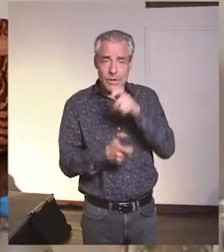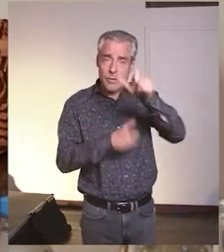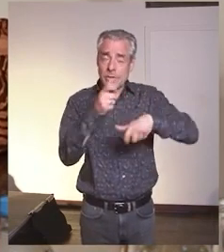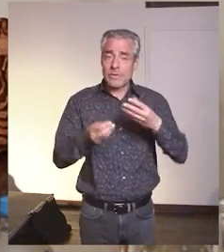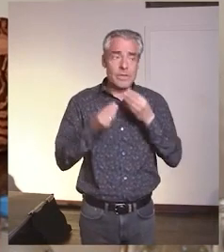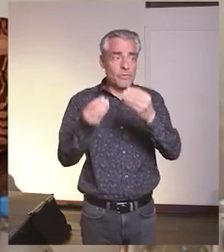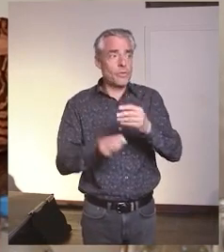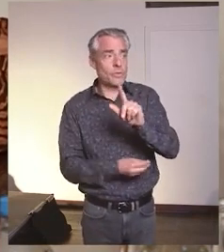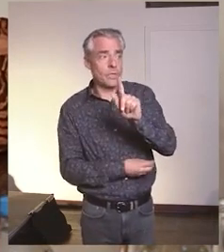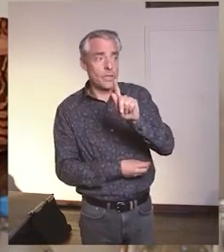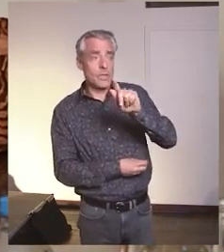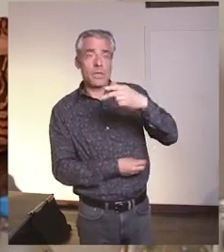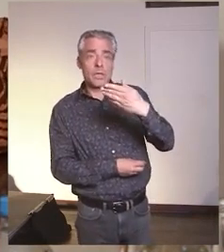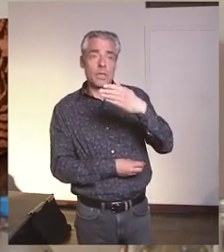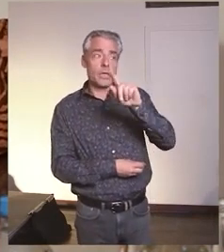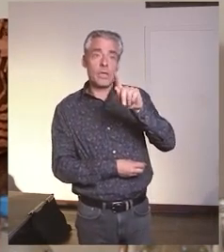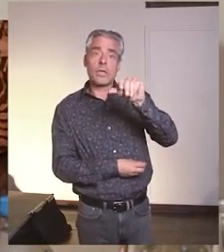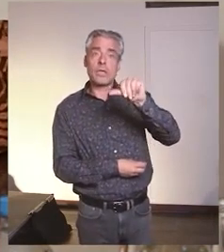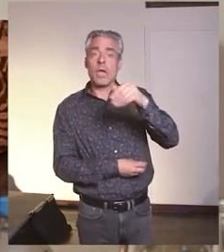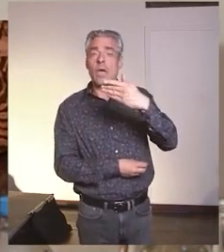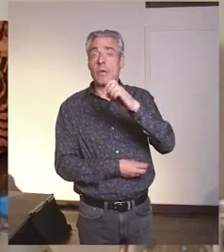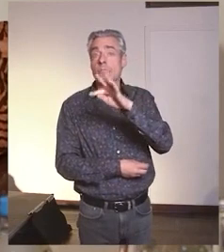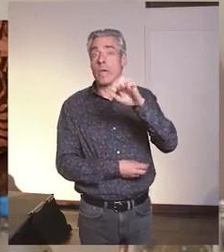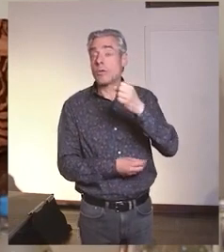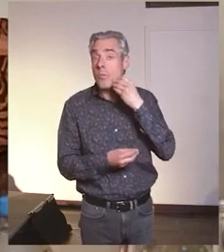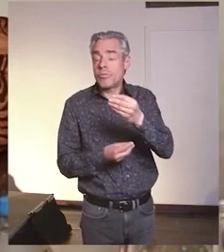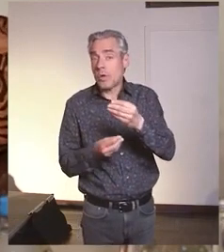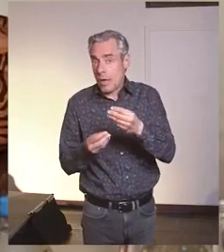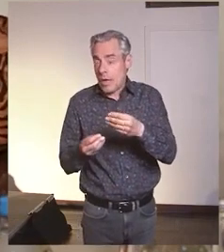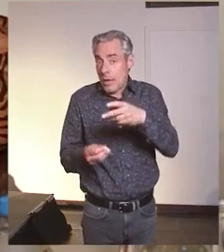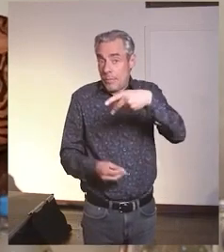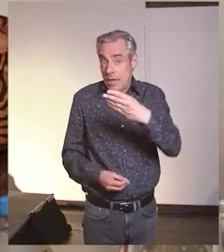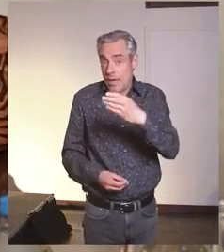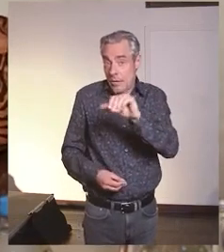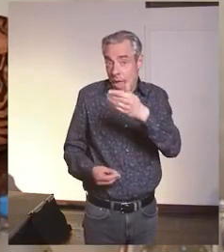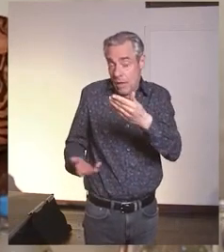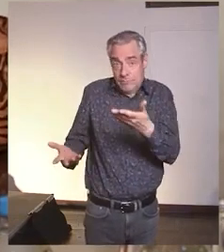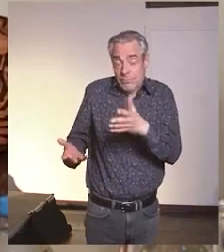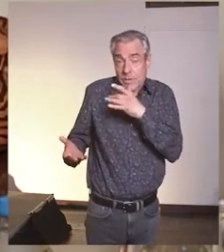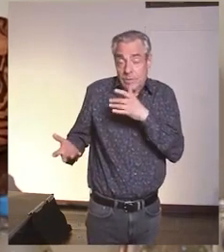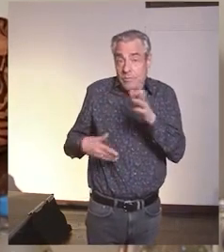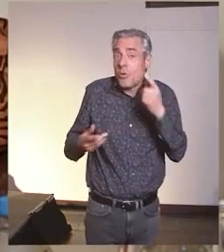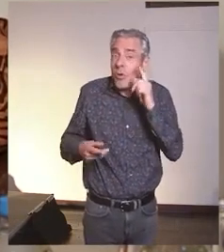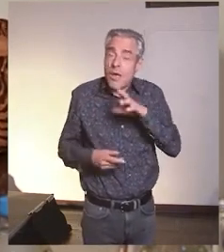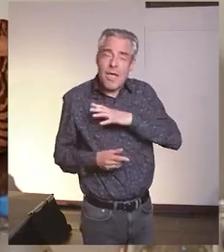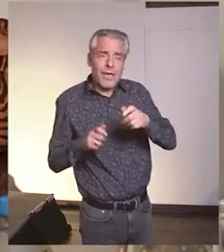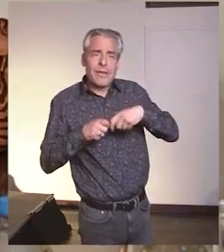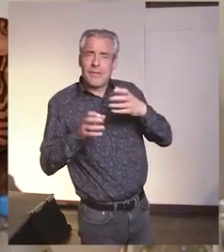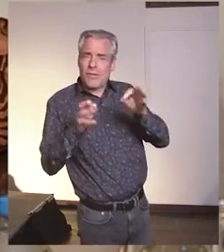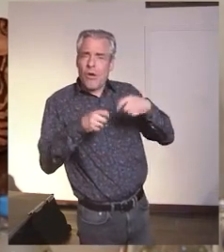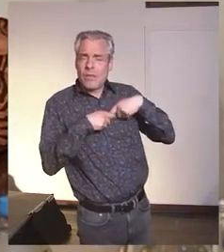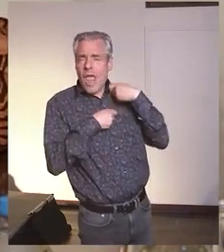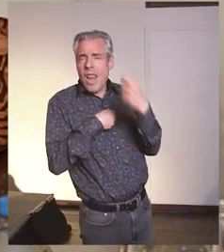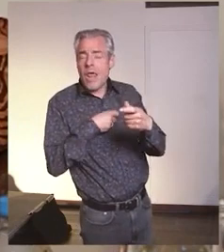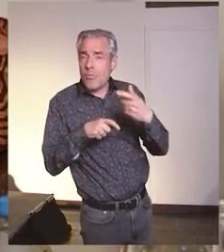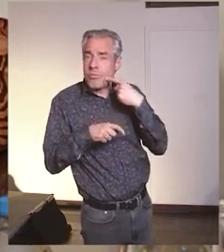gamètes pour justement la PMA. Sauf que ce qui se passe, c'est qu'il y a des délais énormes pour les